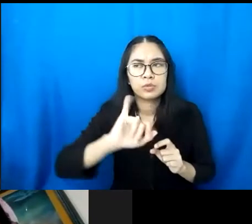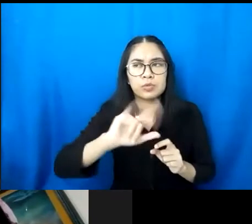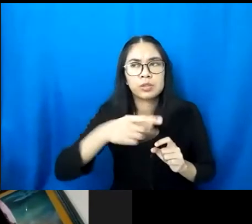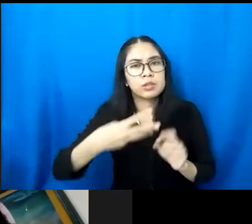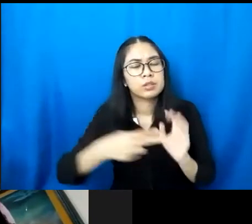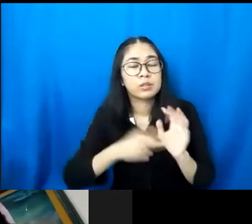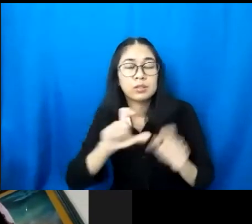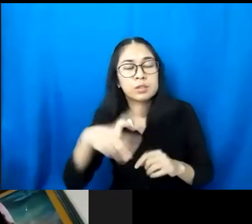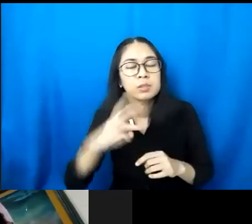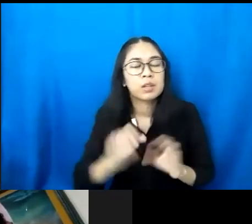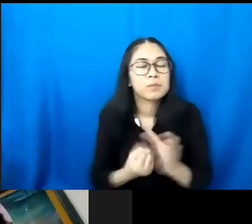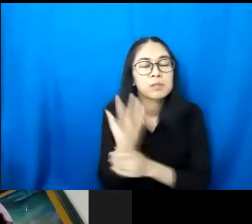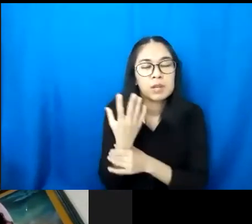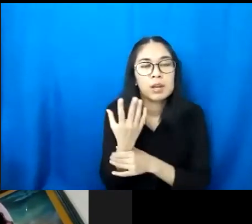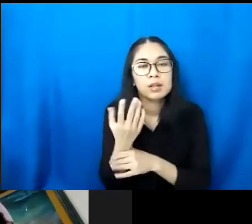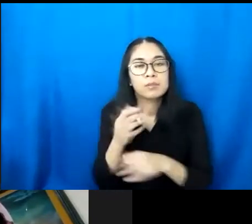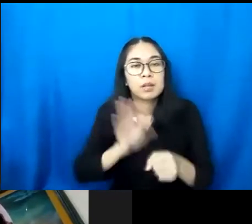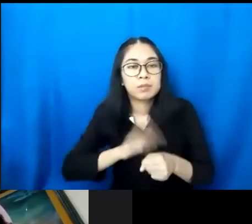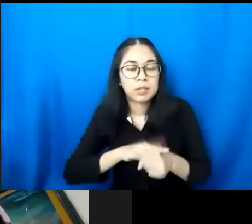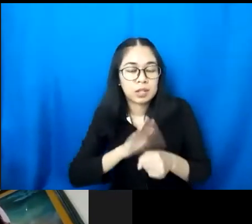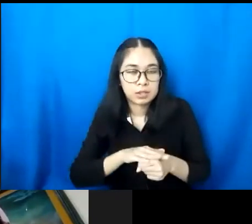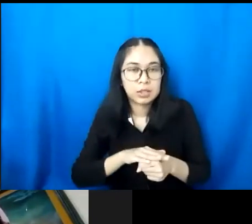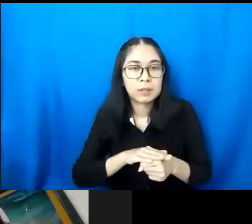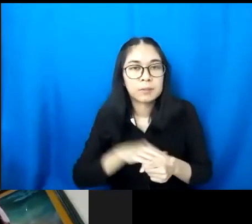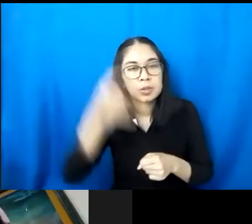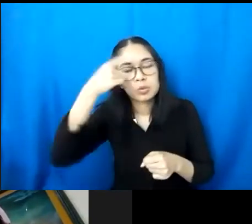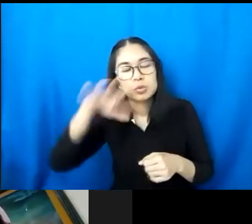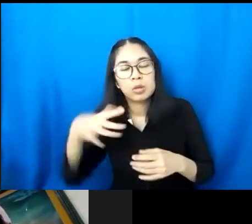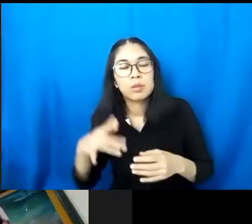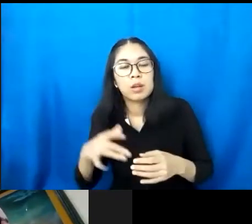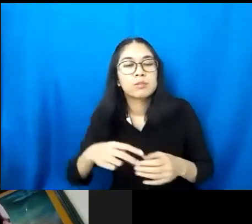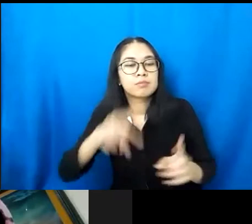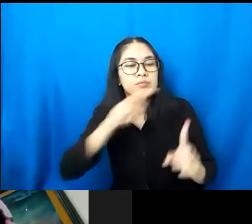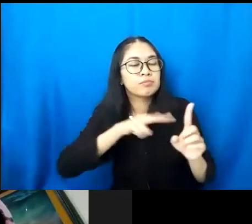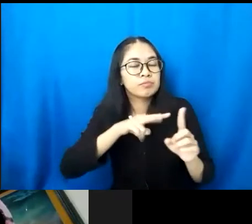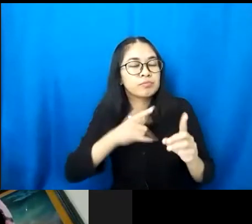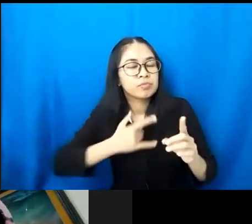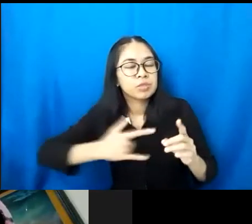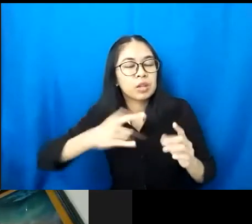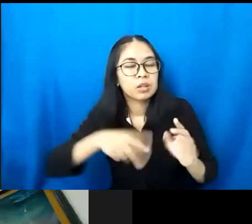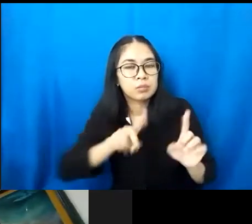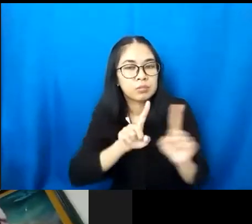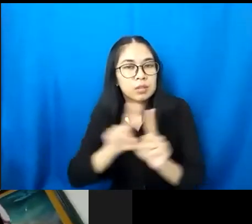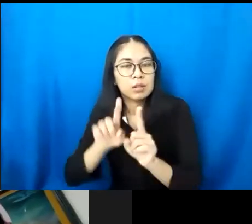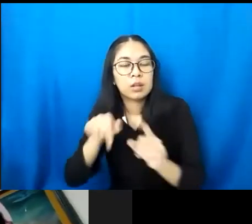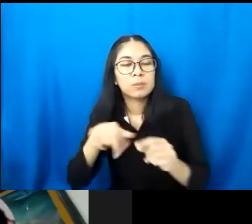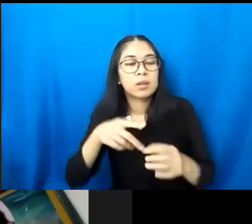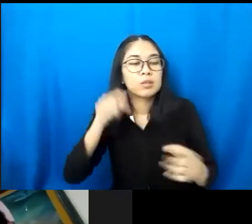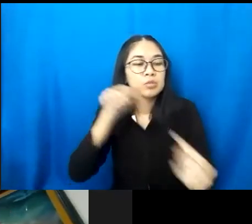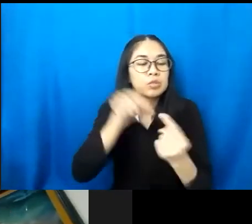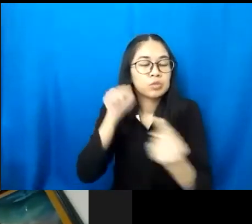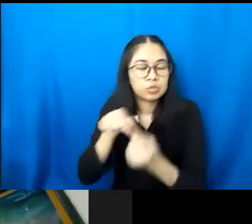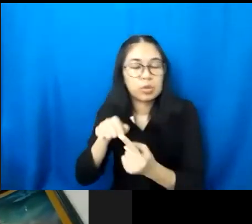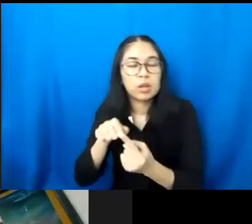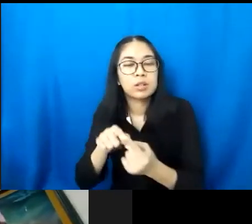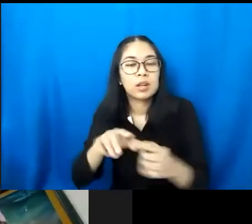dikembangkan semacam aplikasi surveillance untuk terus kita memantau sasaran-sasaran rentan atau sasaran-sasaran strategis tadi, ya. Nah,